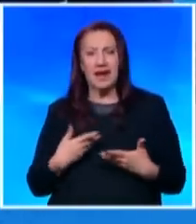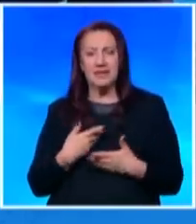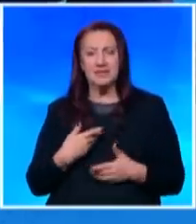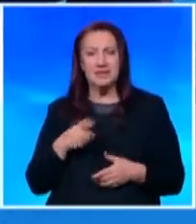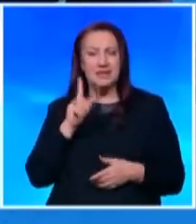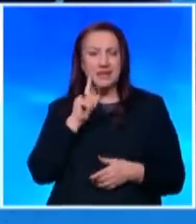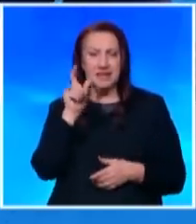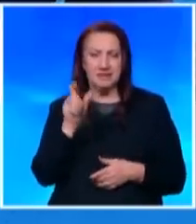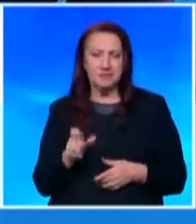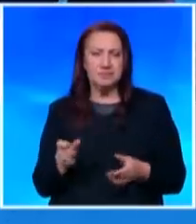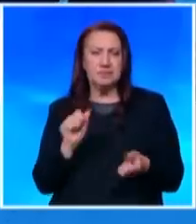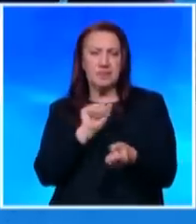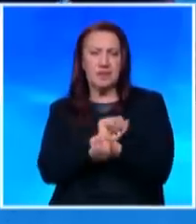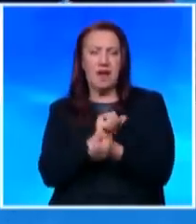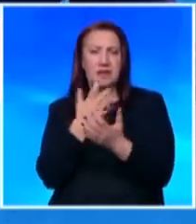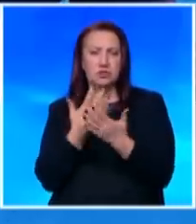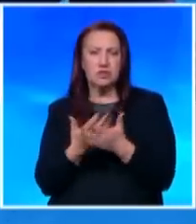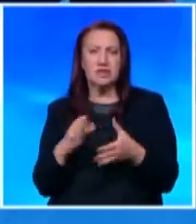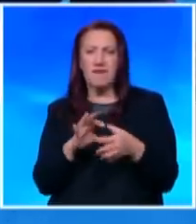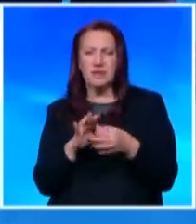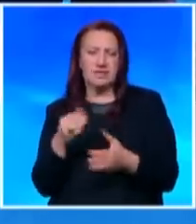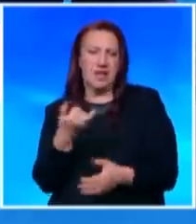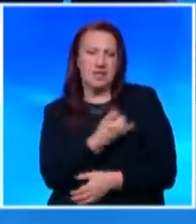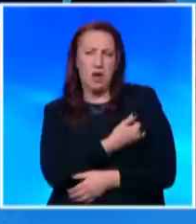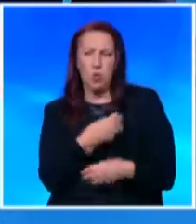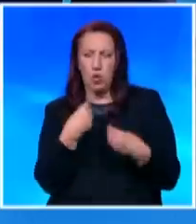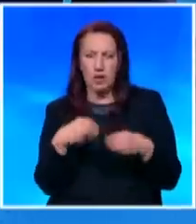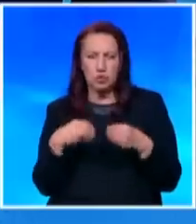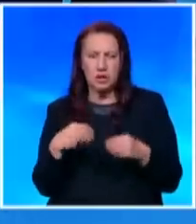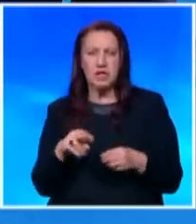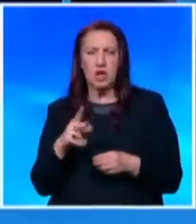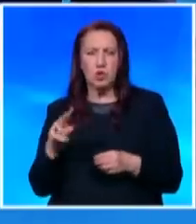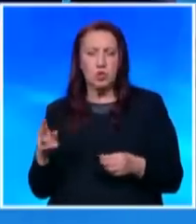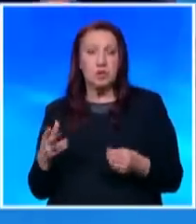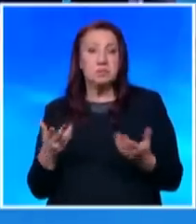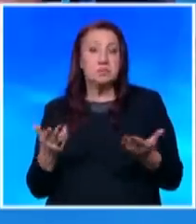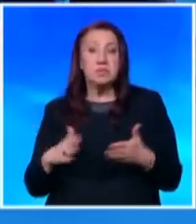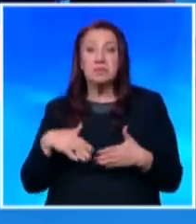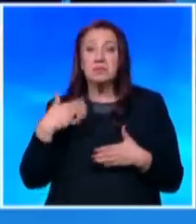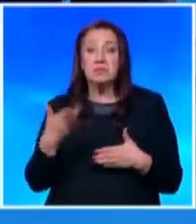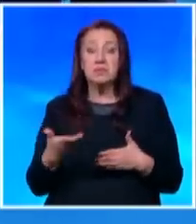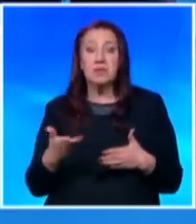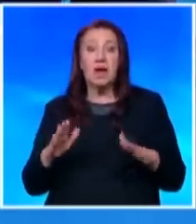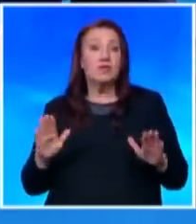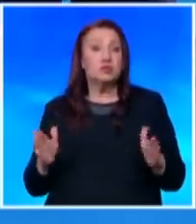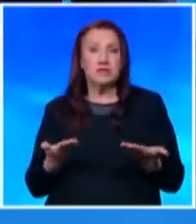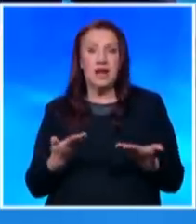с наркоразпространение и така нататък. Какво стана с делата, не знам, тъй като аз напуснах, но